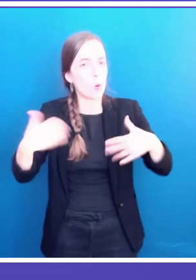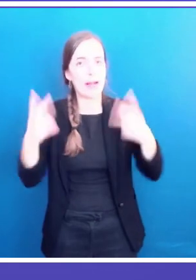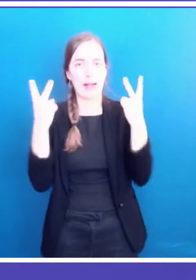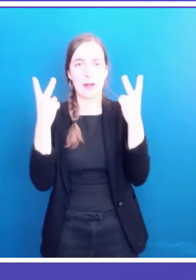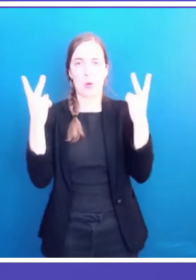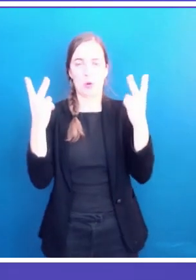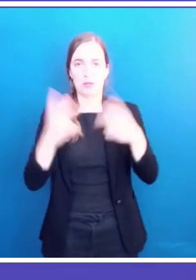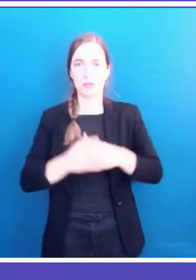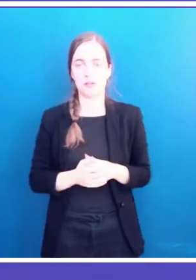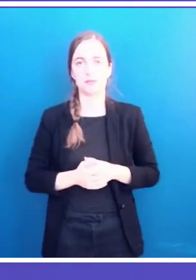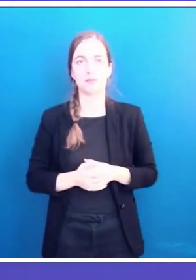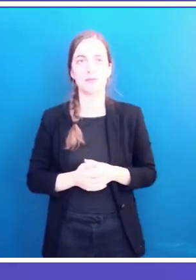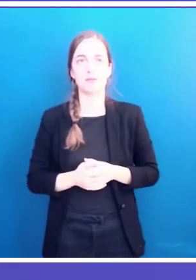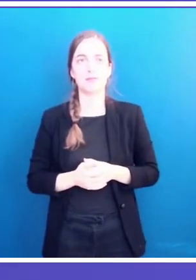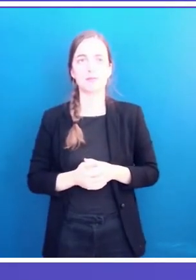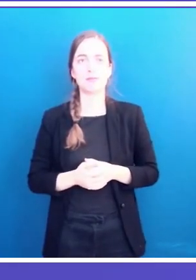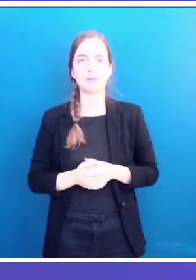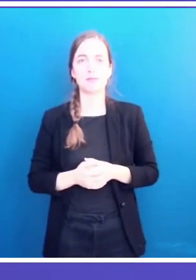يمكننا أن نجد سبلا،